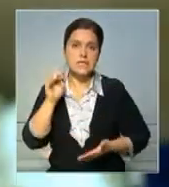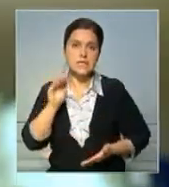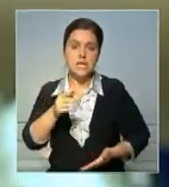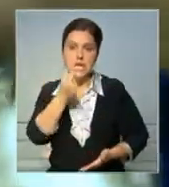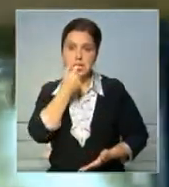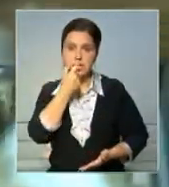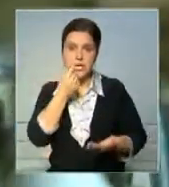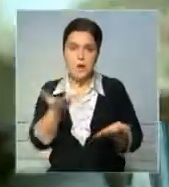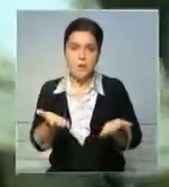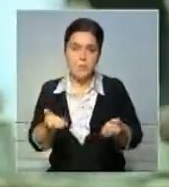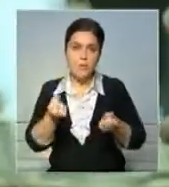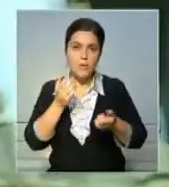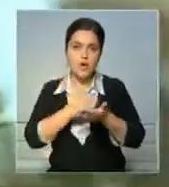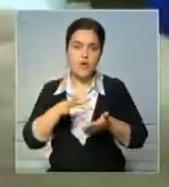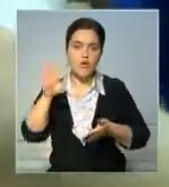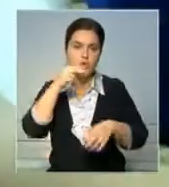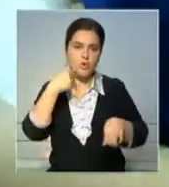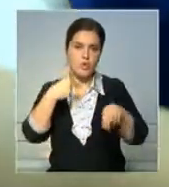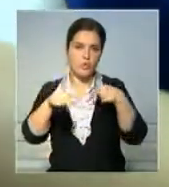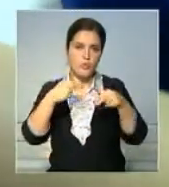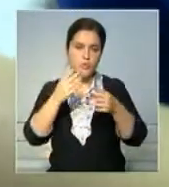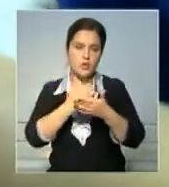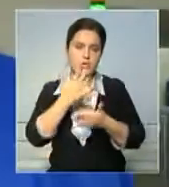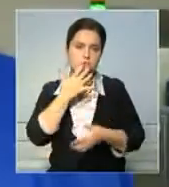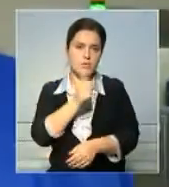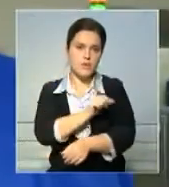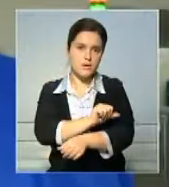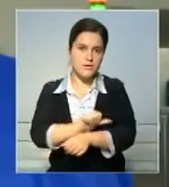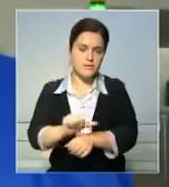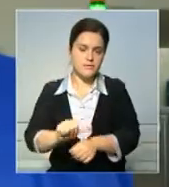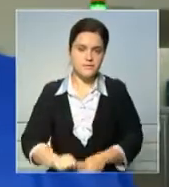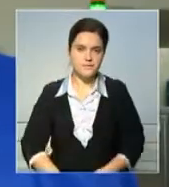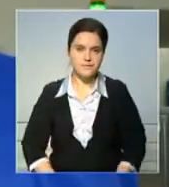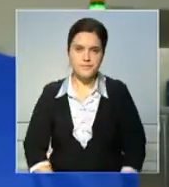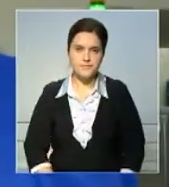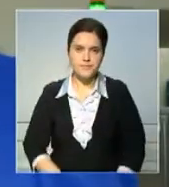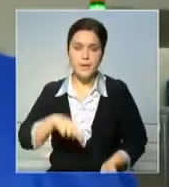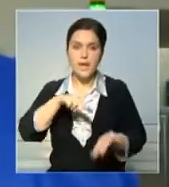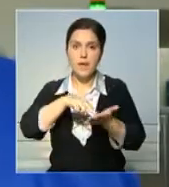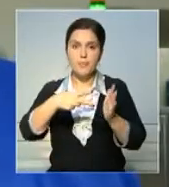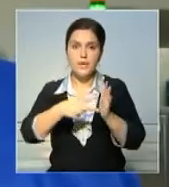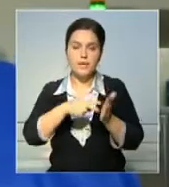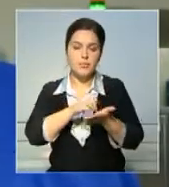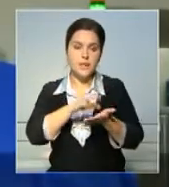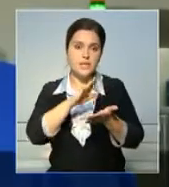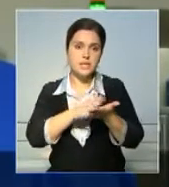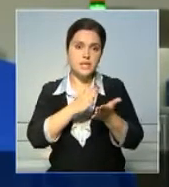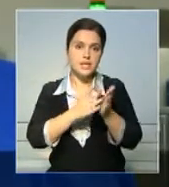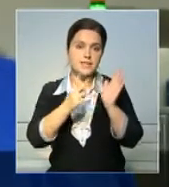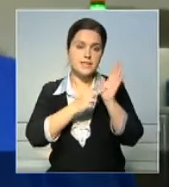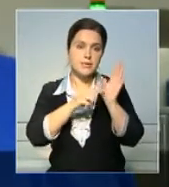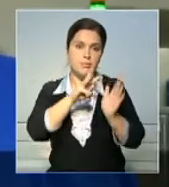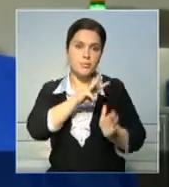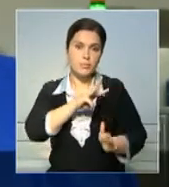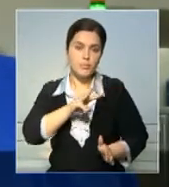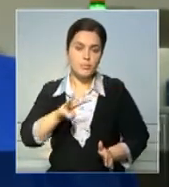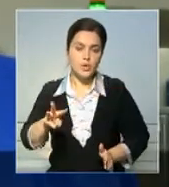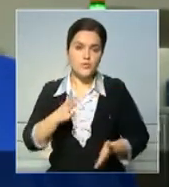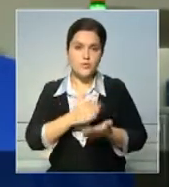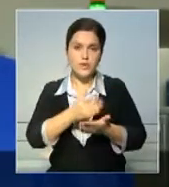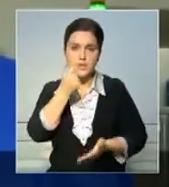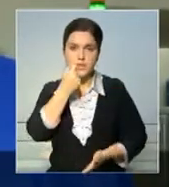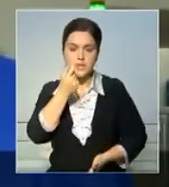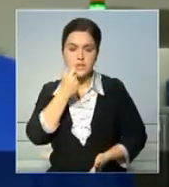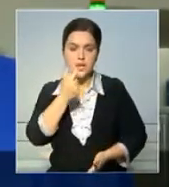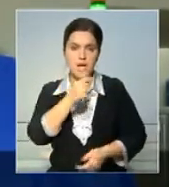яиц, которые пользуются высоким спросом за границей. Плановый показатель у нас идет 7 миллионов яиц. На экспорт в